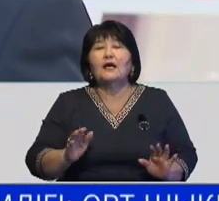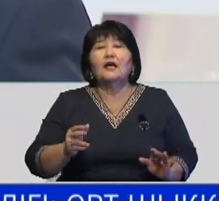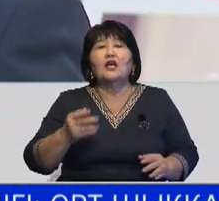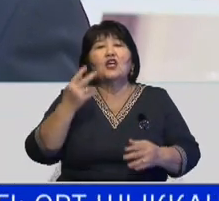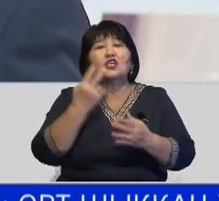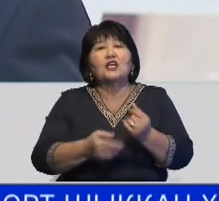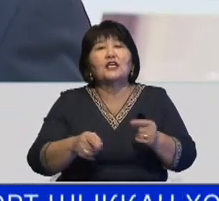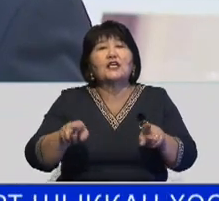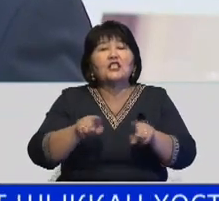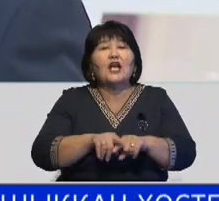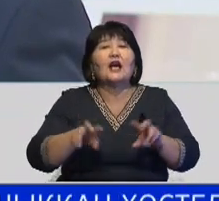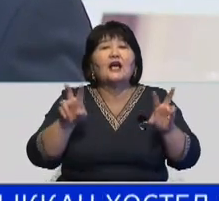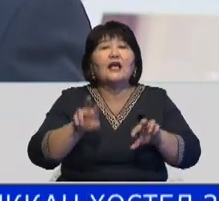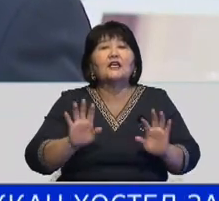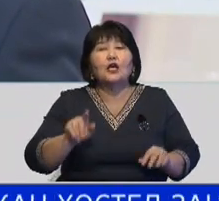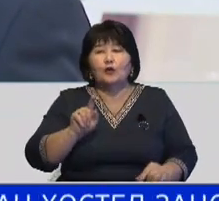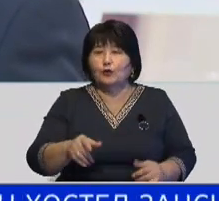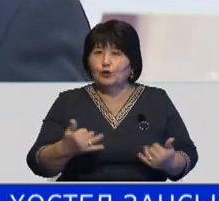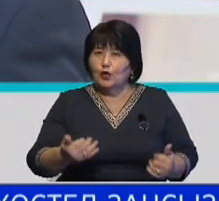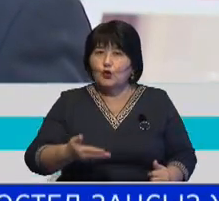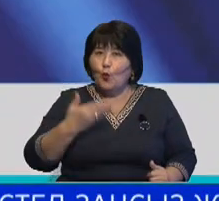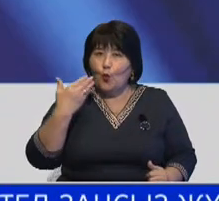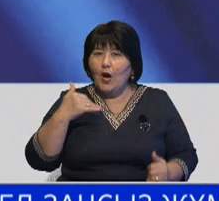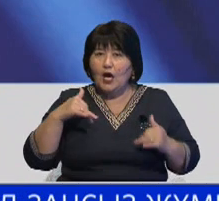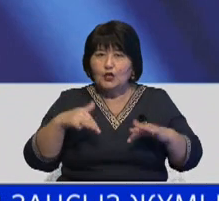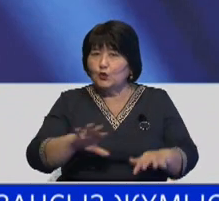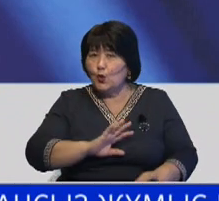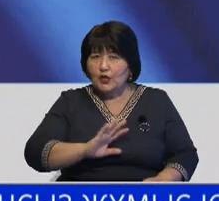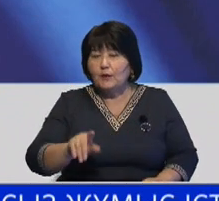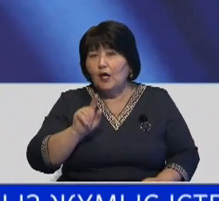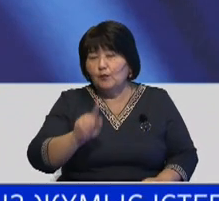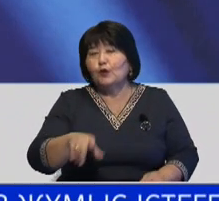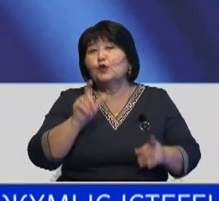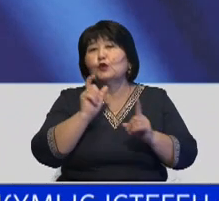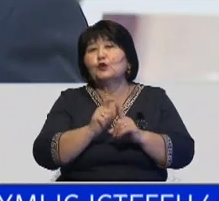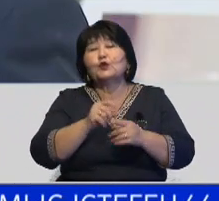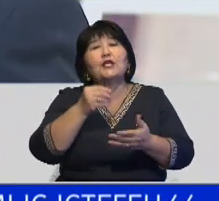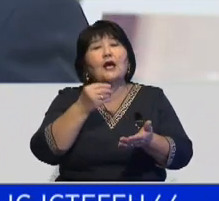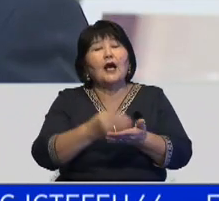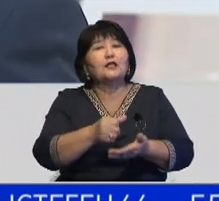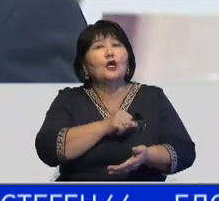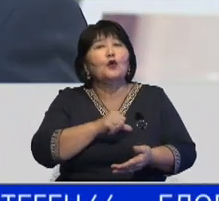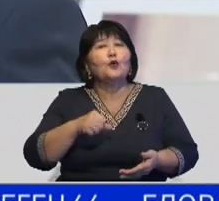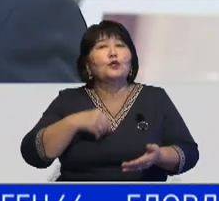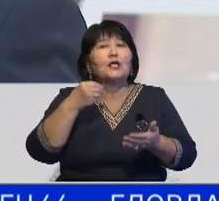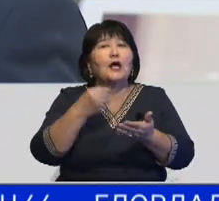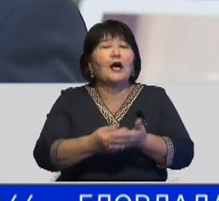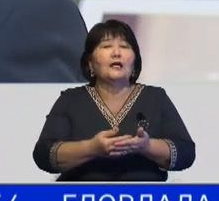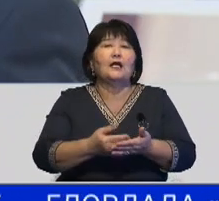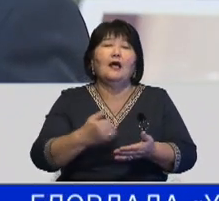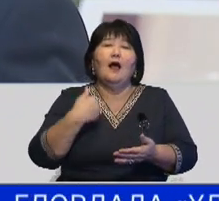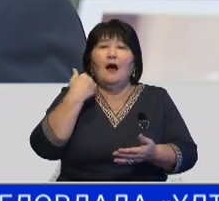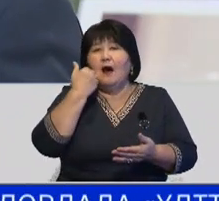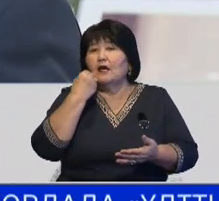іздейді. Бірақ бұл жол оңай жол емес. Бұл ел сөздің қадірі, өзіңнің қадірі, арымның қадірі